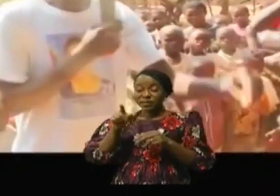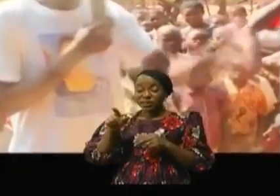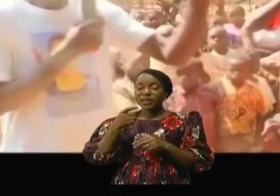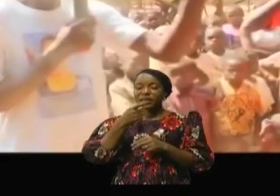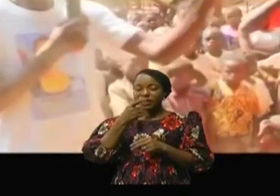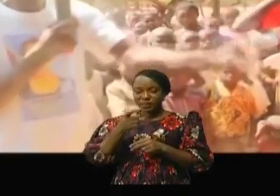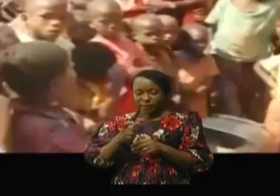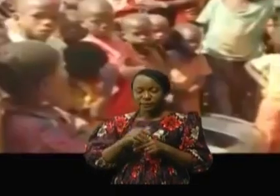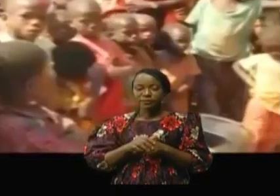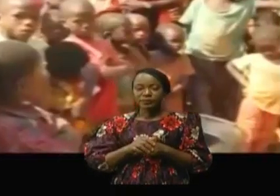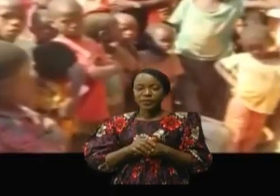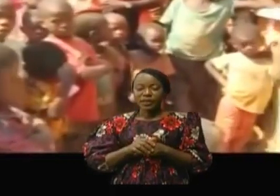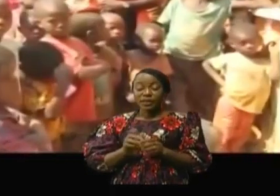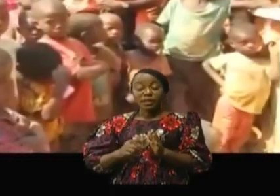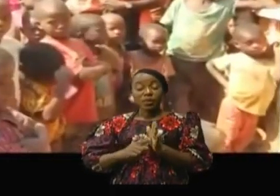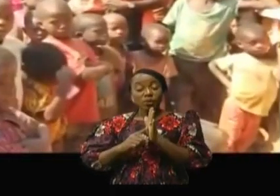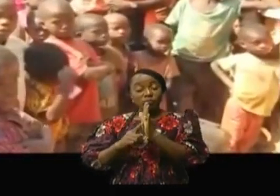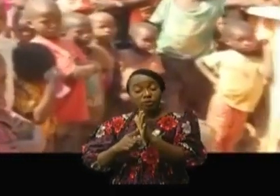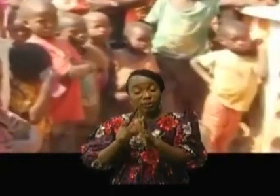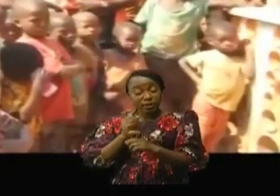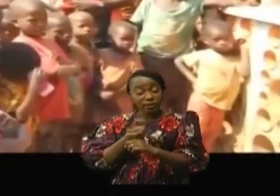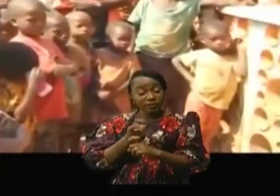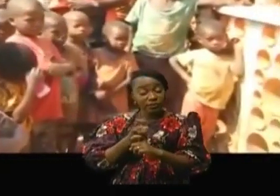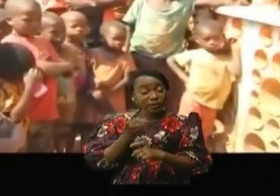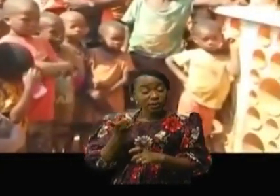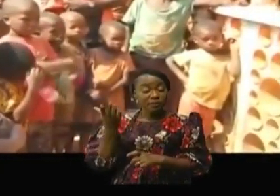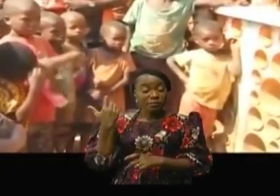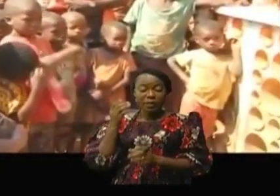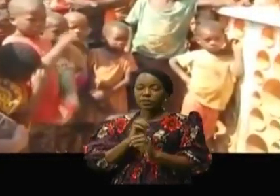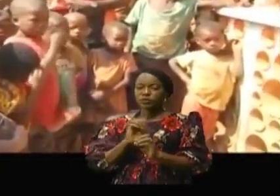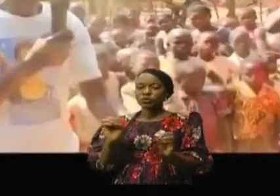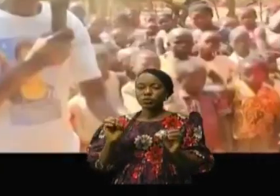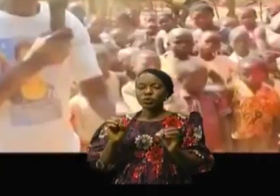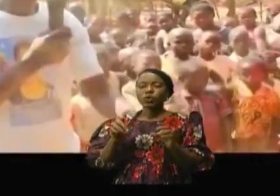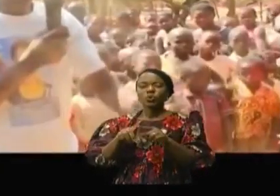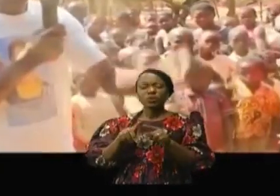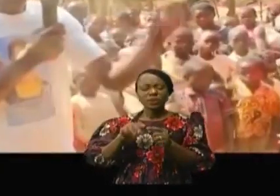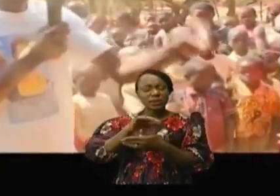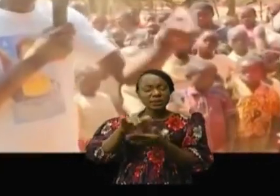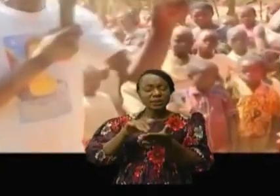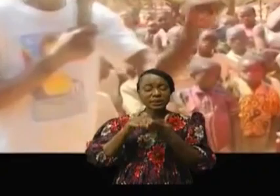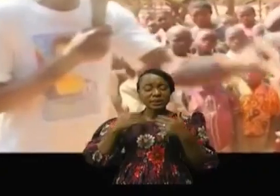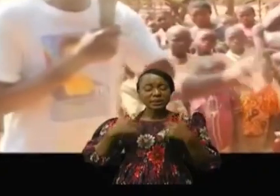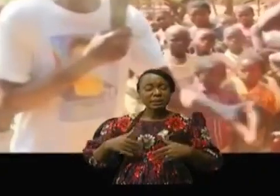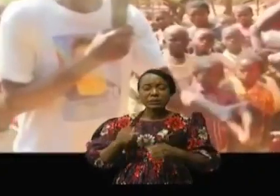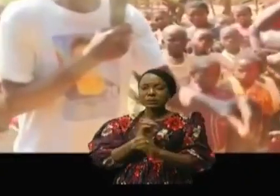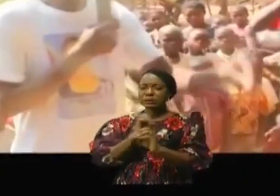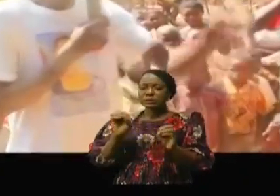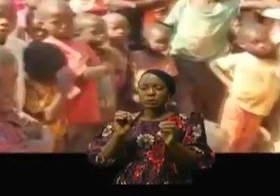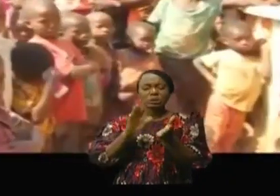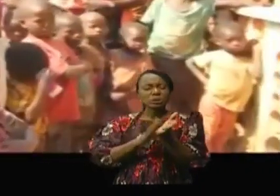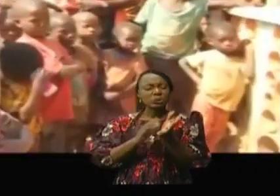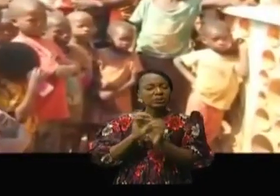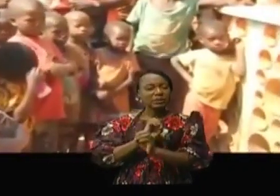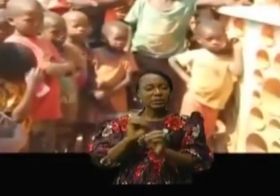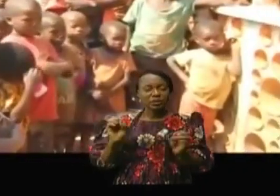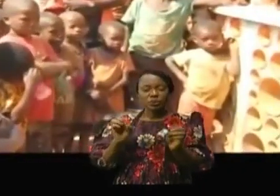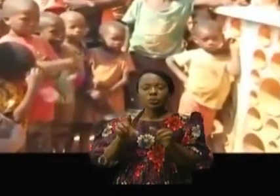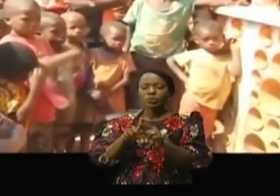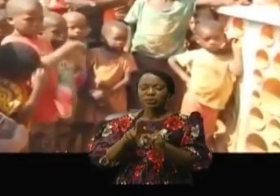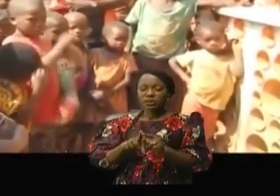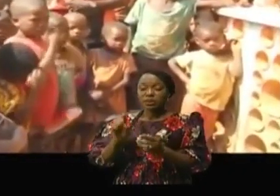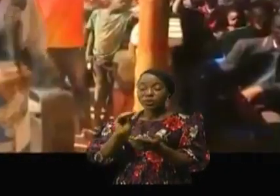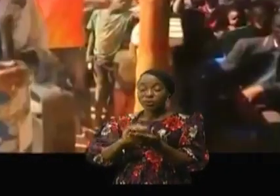ses difficultés, notamment les manques d'eau potable, des centres de santé ainsi que d'établissements scolaires. Pour répondre en